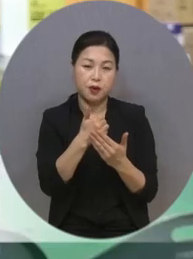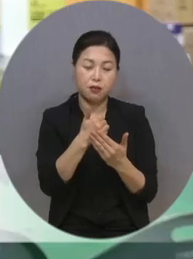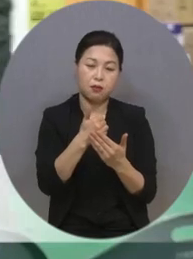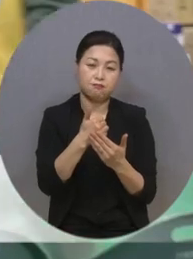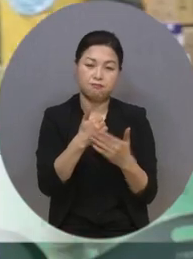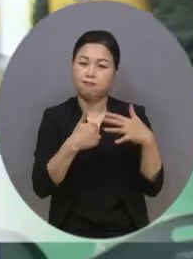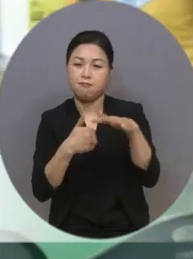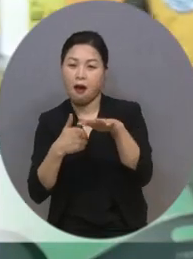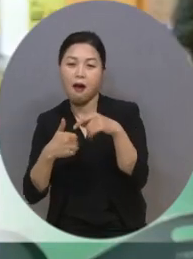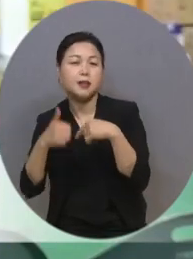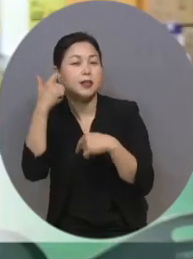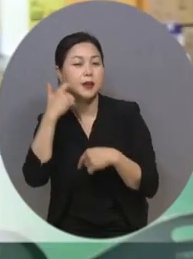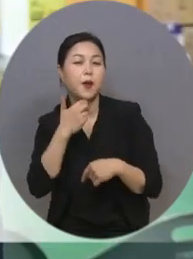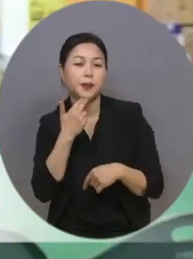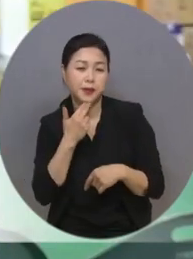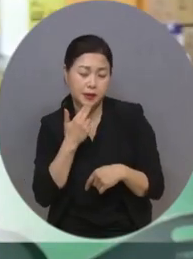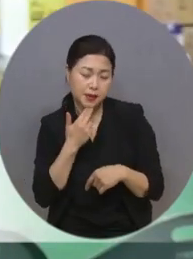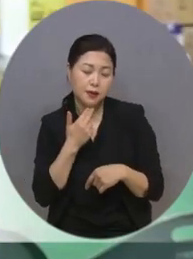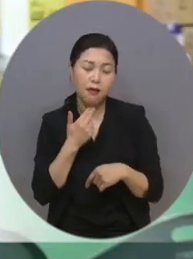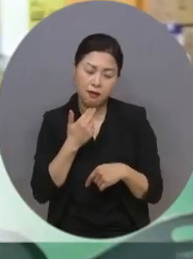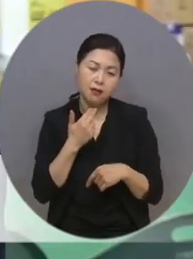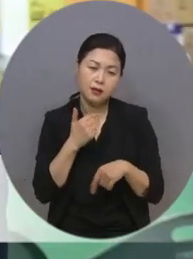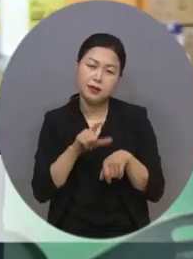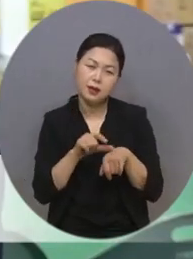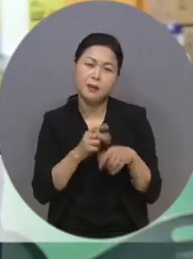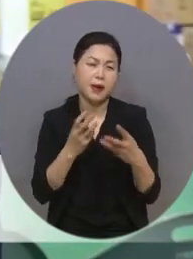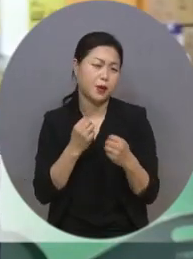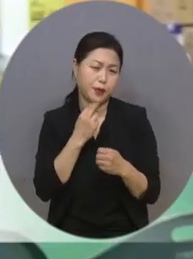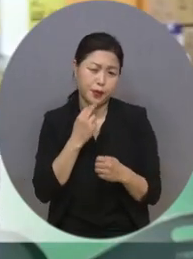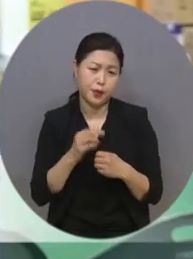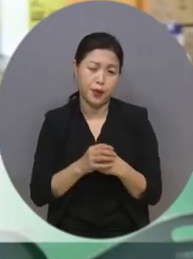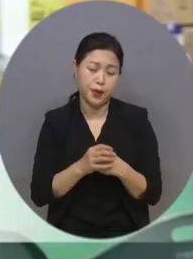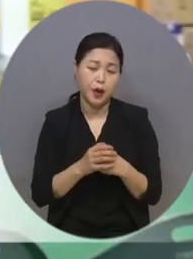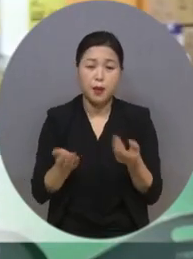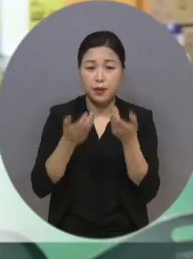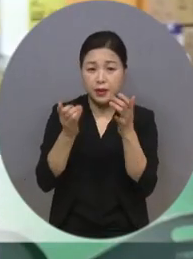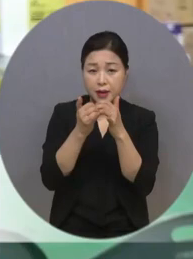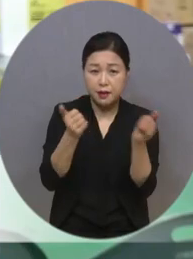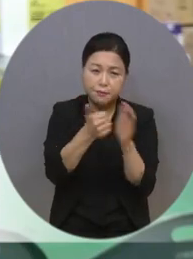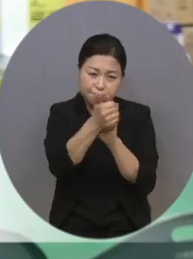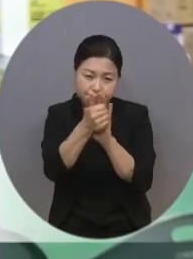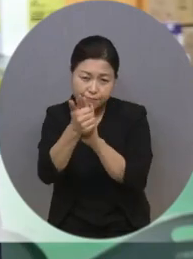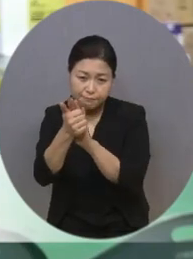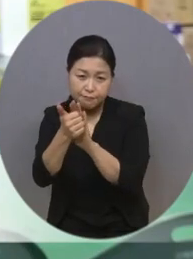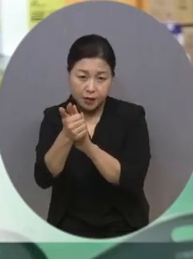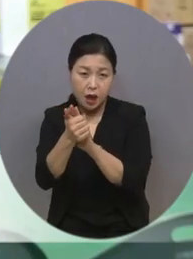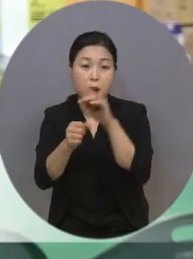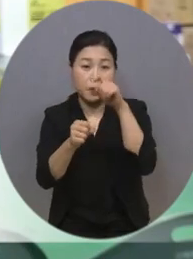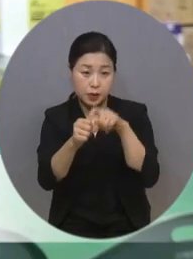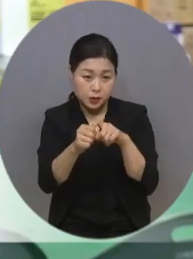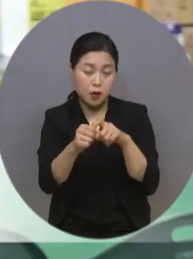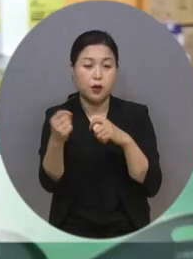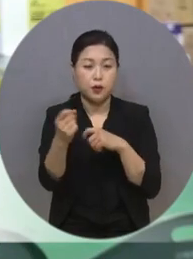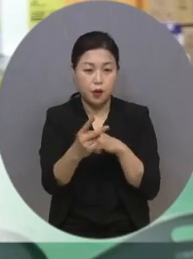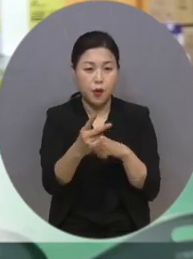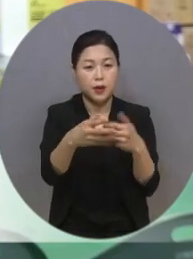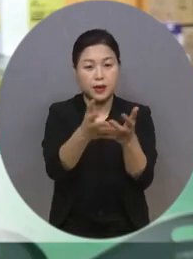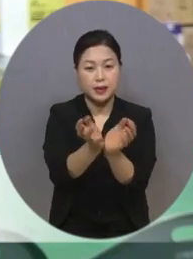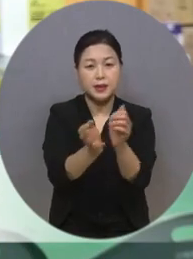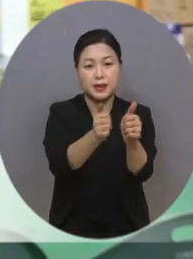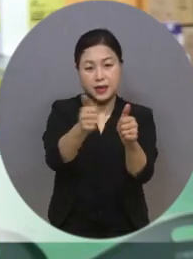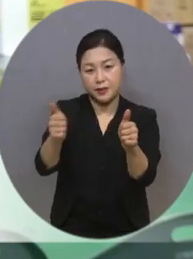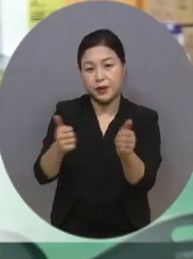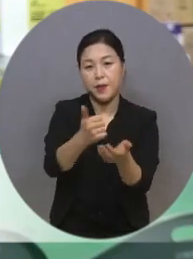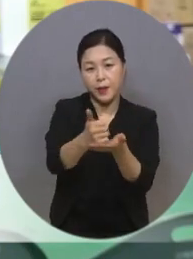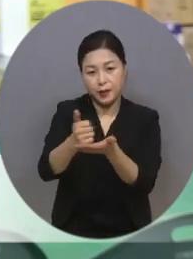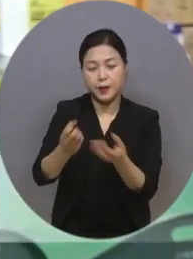않게 할 수 있는 시간들이 그렇게 많지는 않습니다. 봉사원 위로하는 취지로 또 각 자생단체장님들 모시고